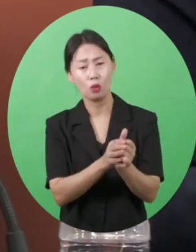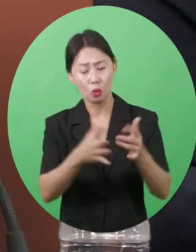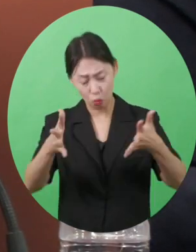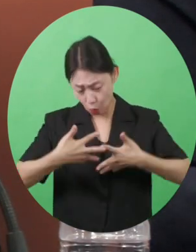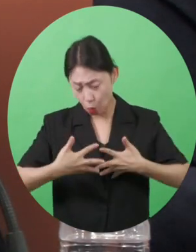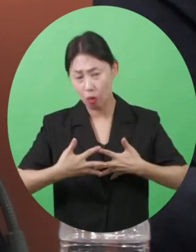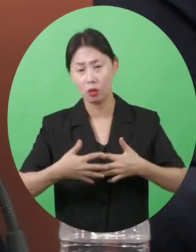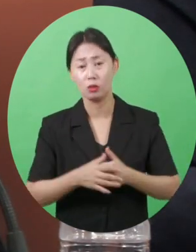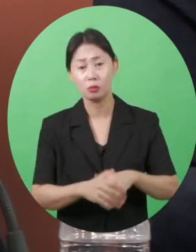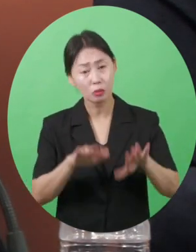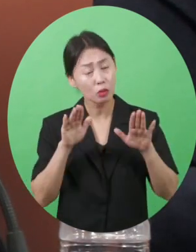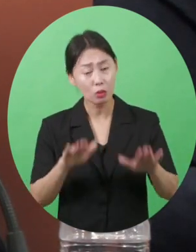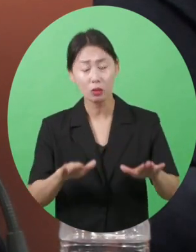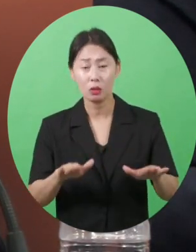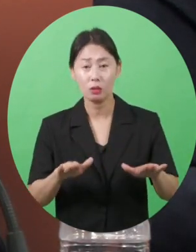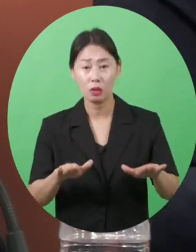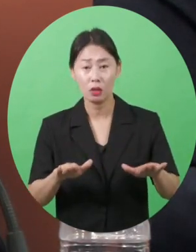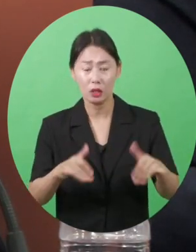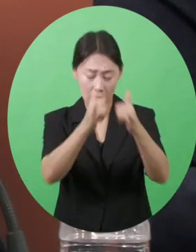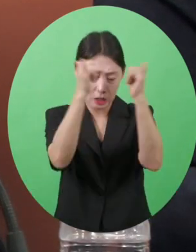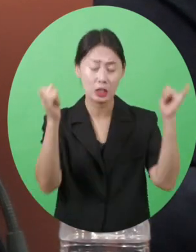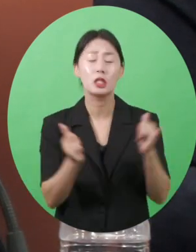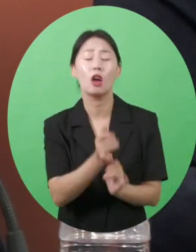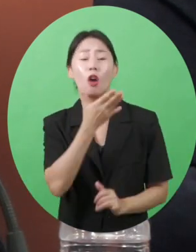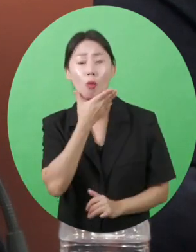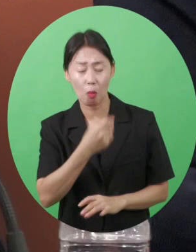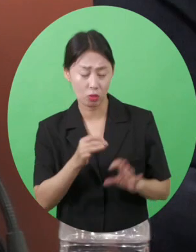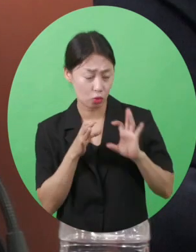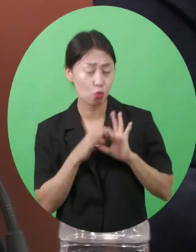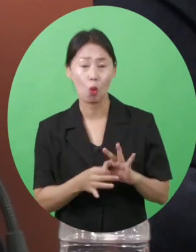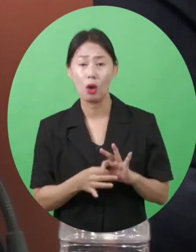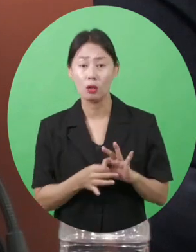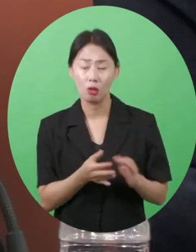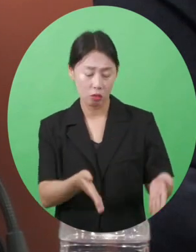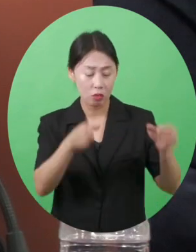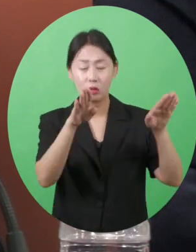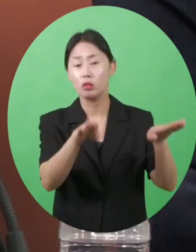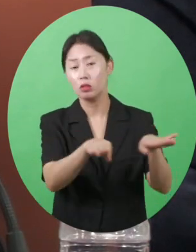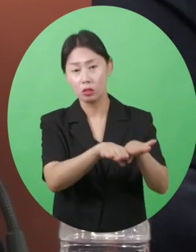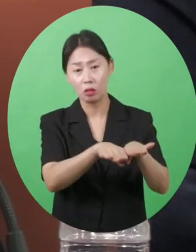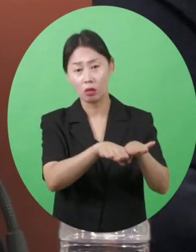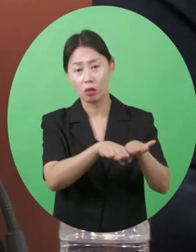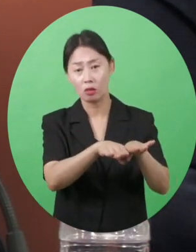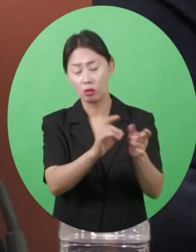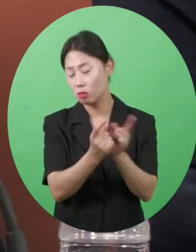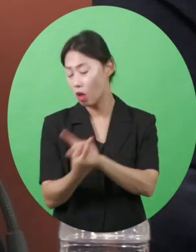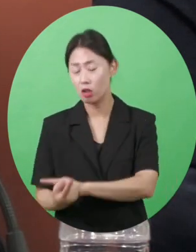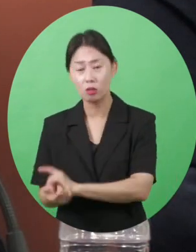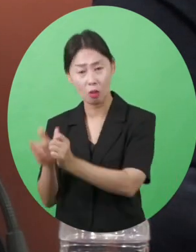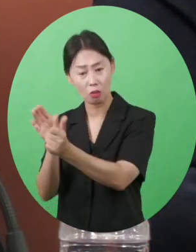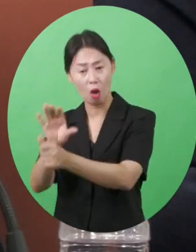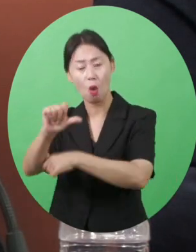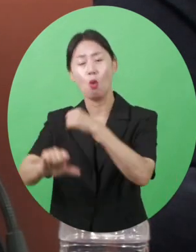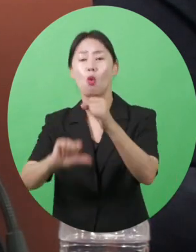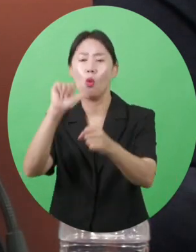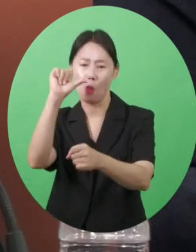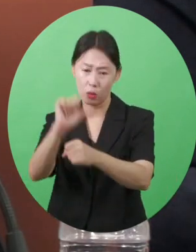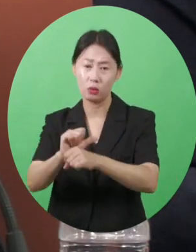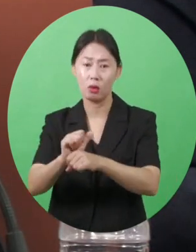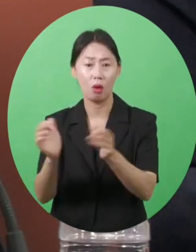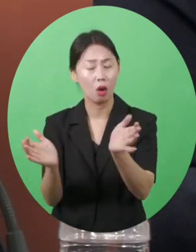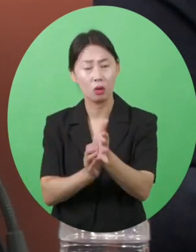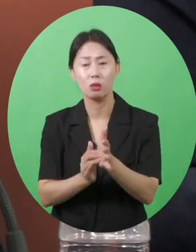봅니다. 현행의 대다수의 사회복지 관련 시설이나 기관의 이탁 기조는 5년이